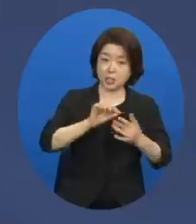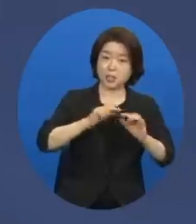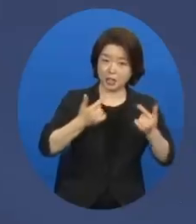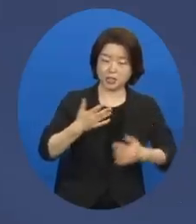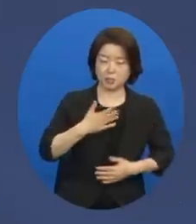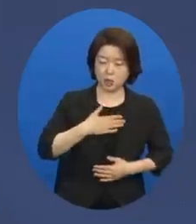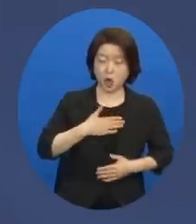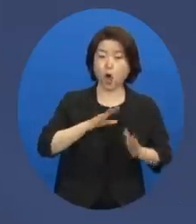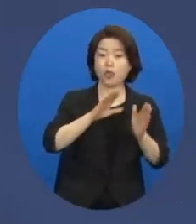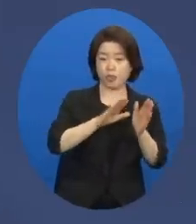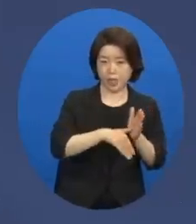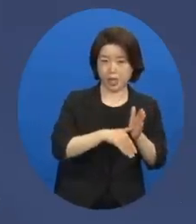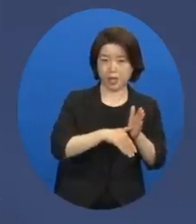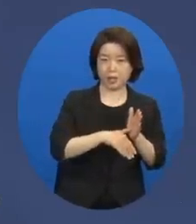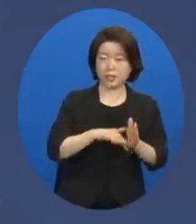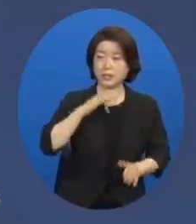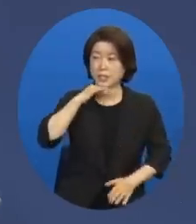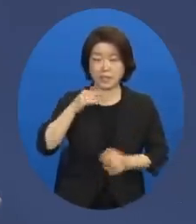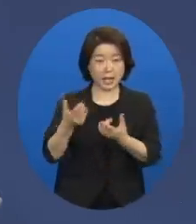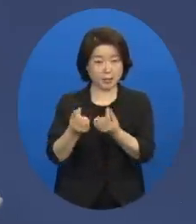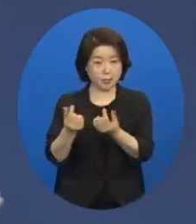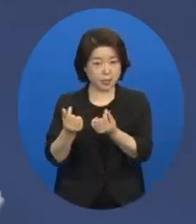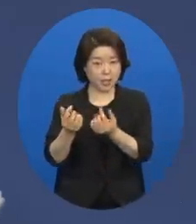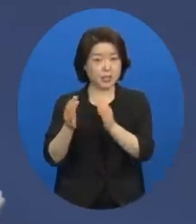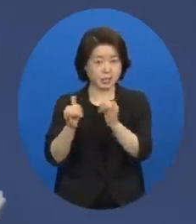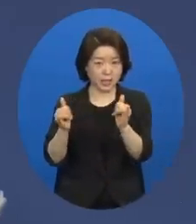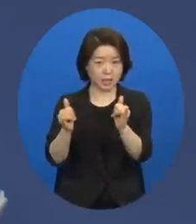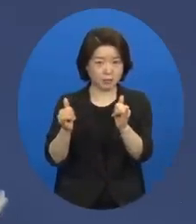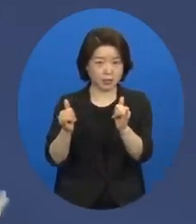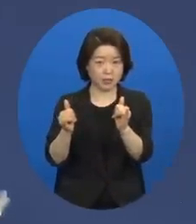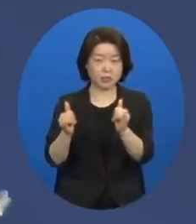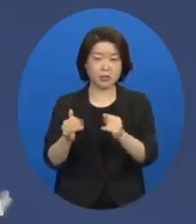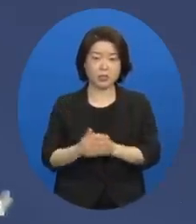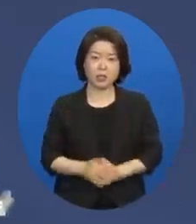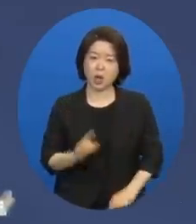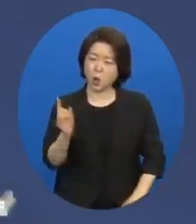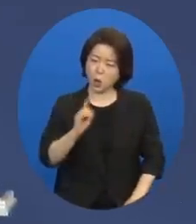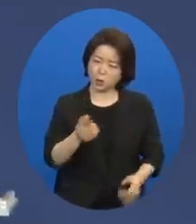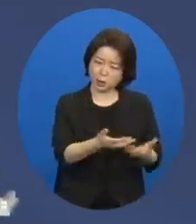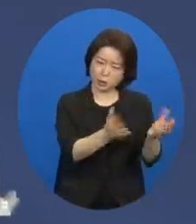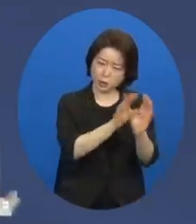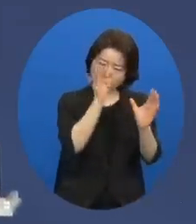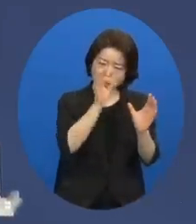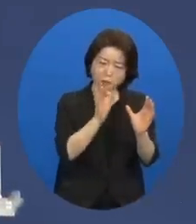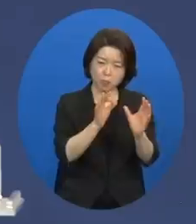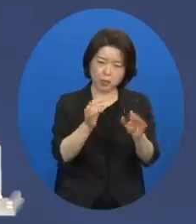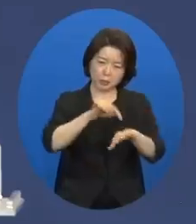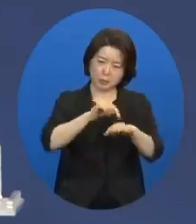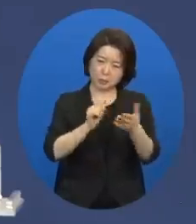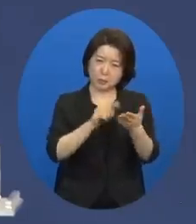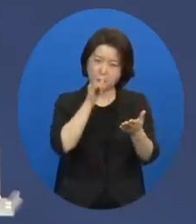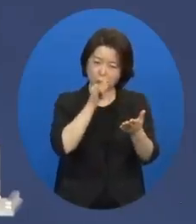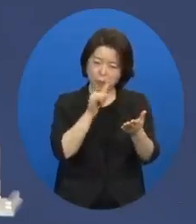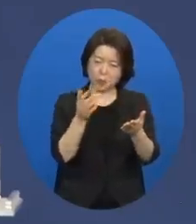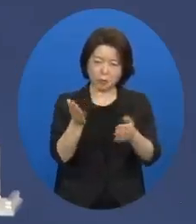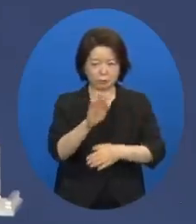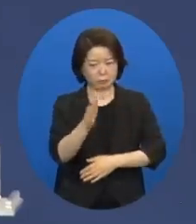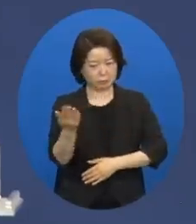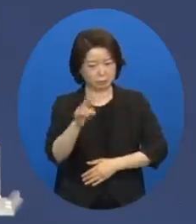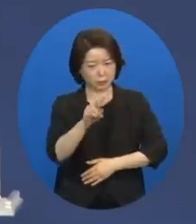저희 시대 제 연배쯤 되시는 분들은 어떤 면으로 보면 양면이 다 있겠지만